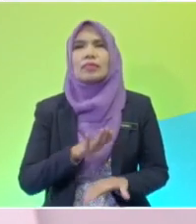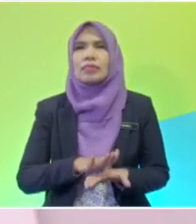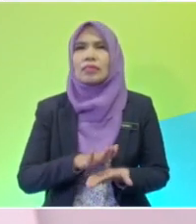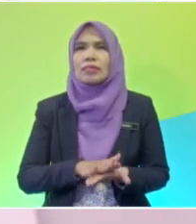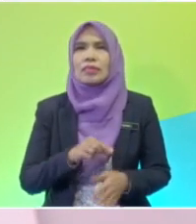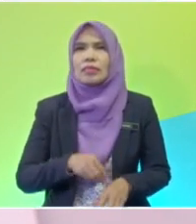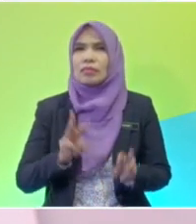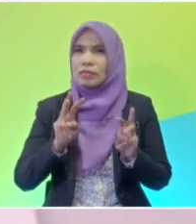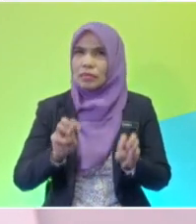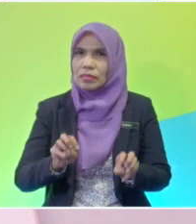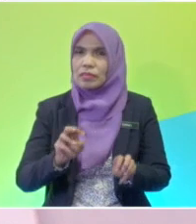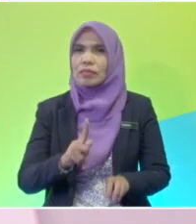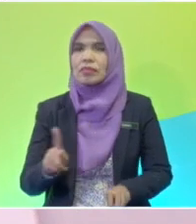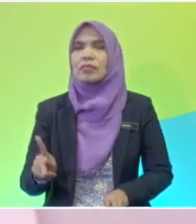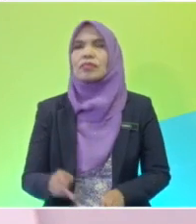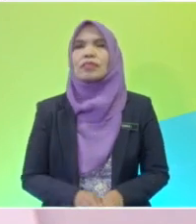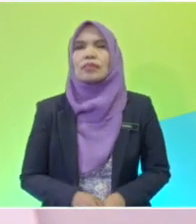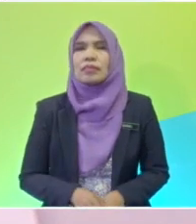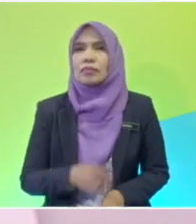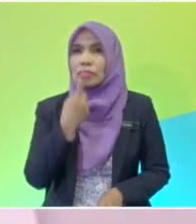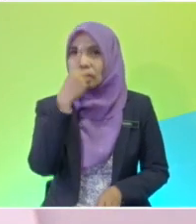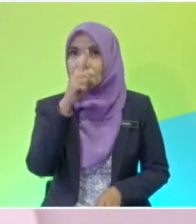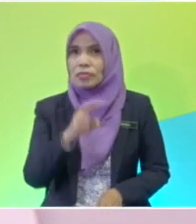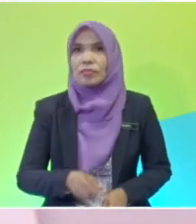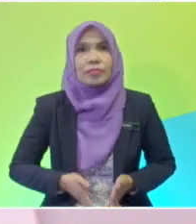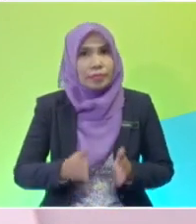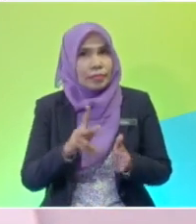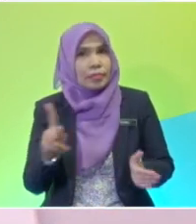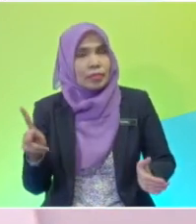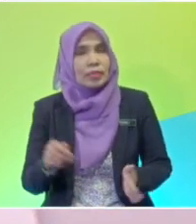untuk menjalankan identitas